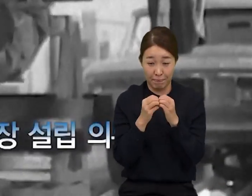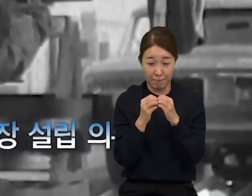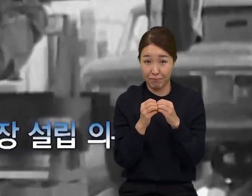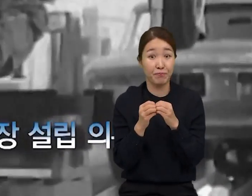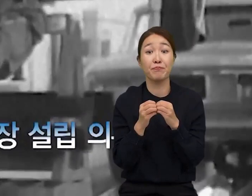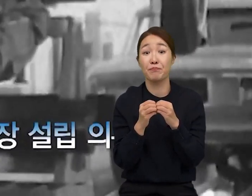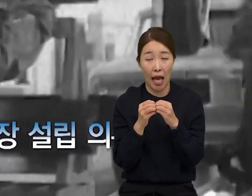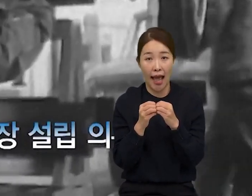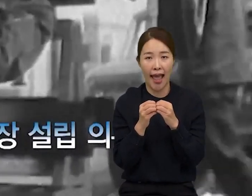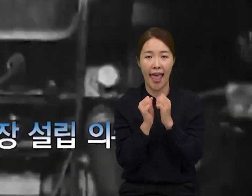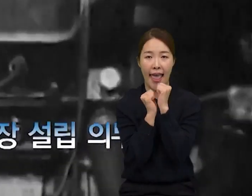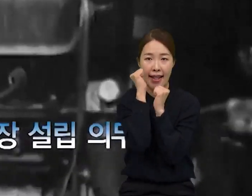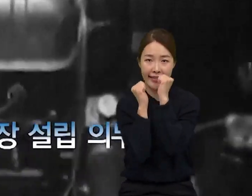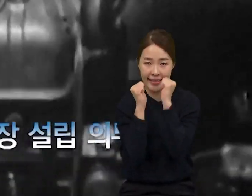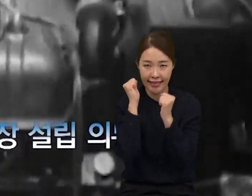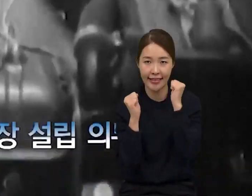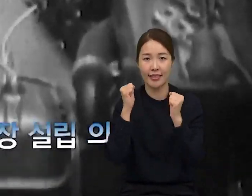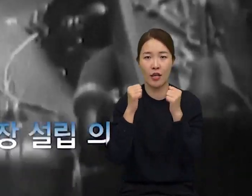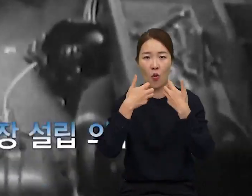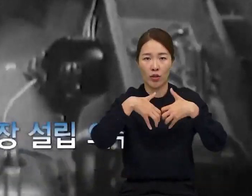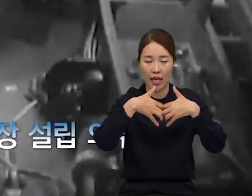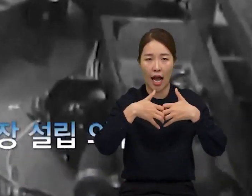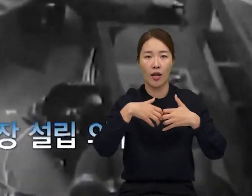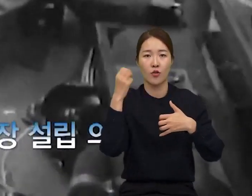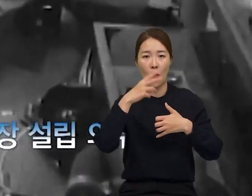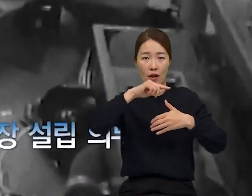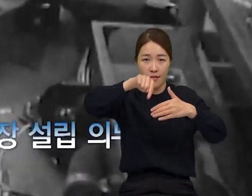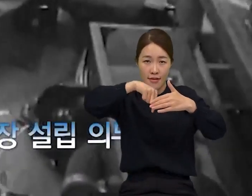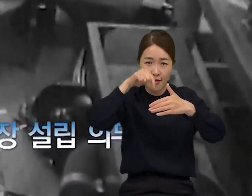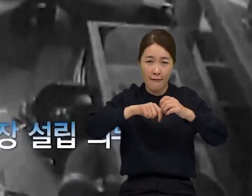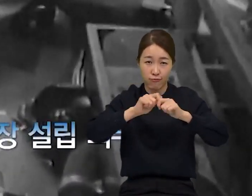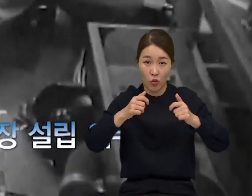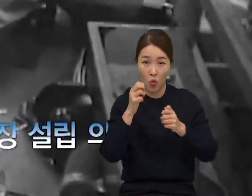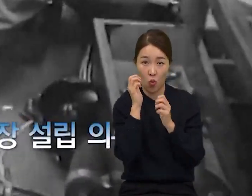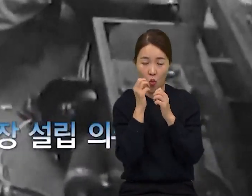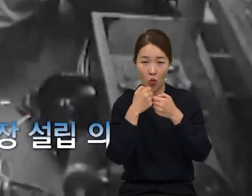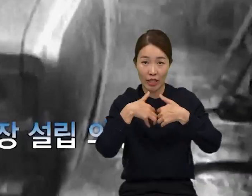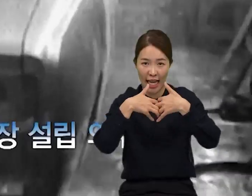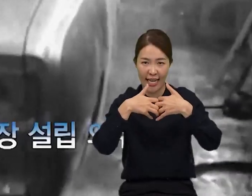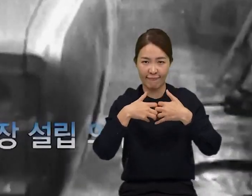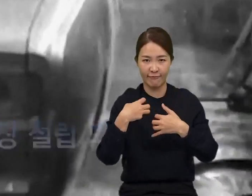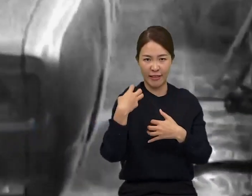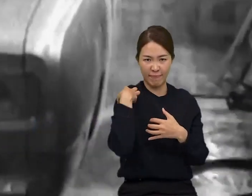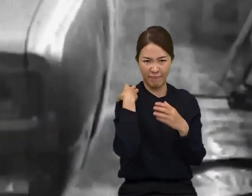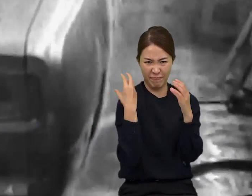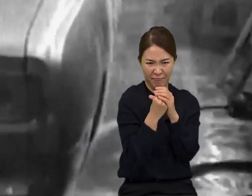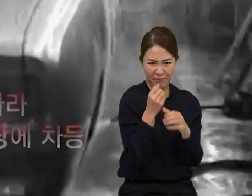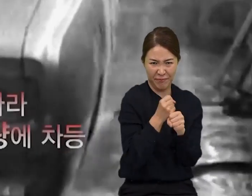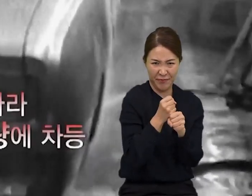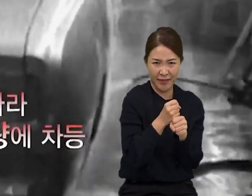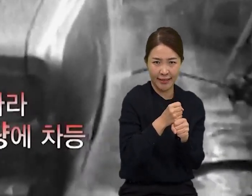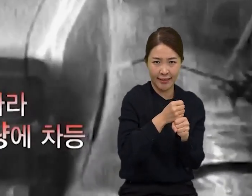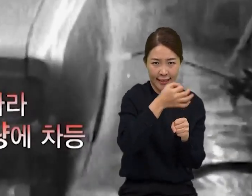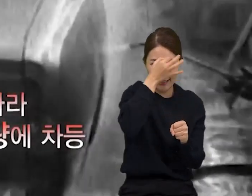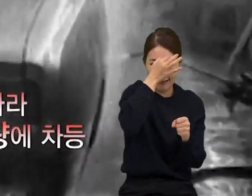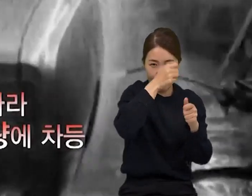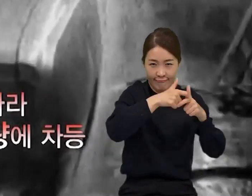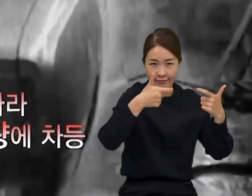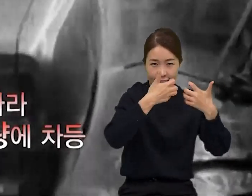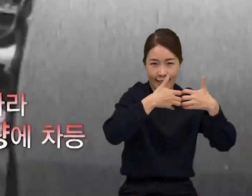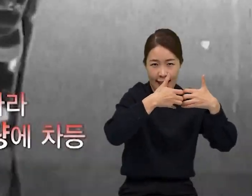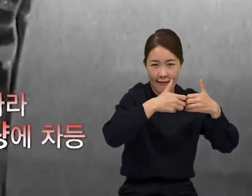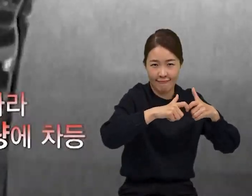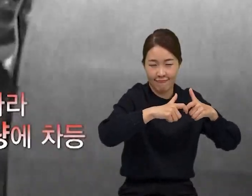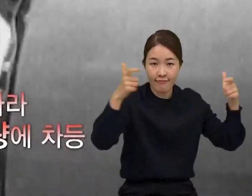완성차 조립 회사는 엔진 가공 공장과 차체 공장을 의무적으로 갖추도록 했으며 업체의 국산화